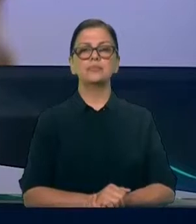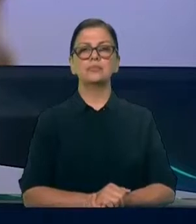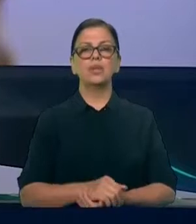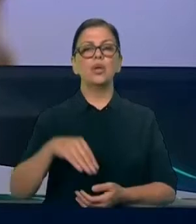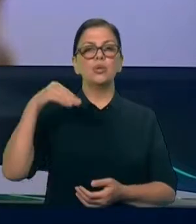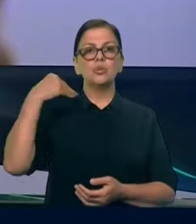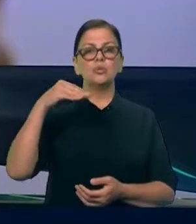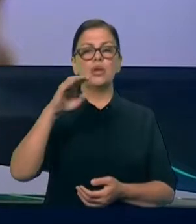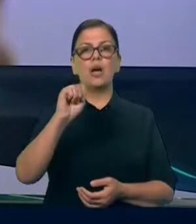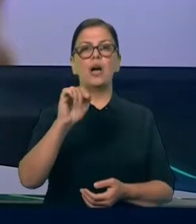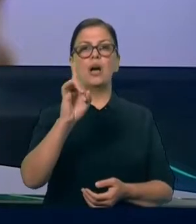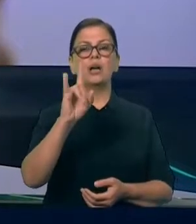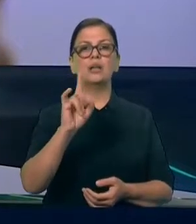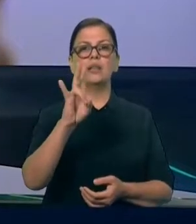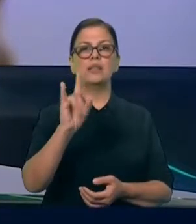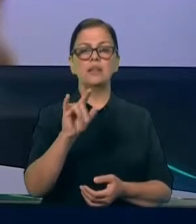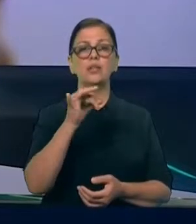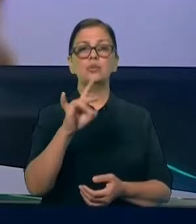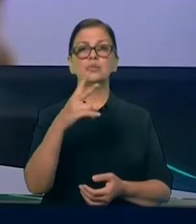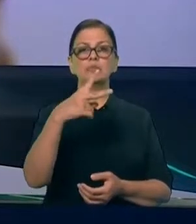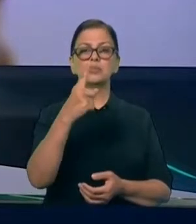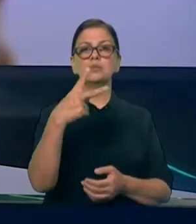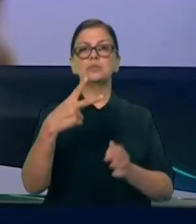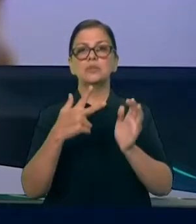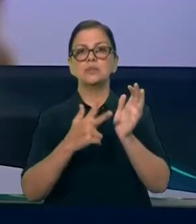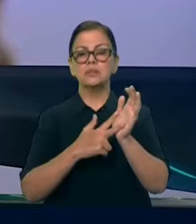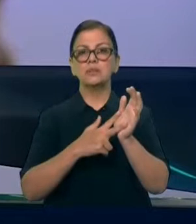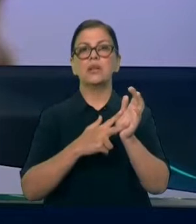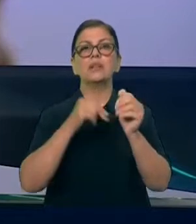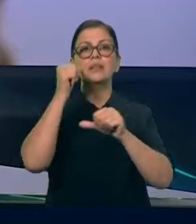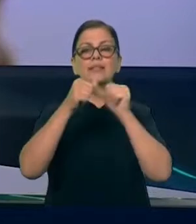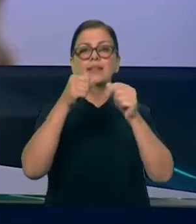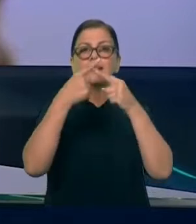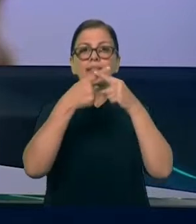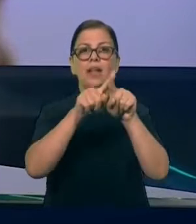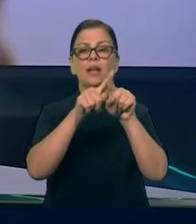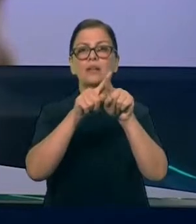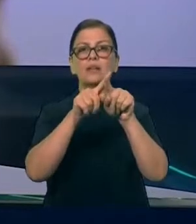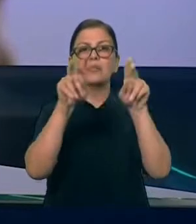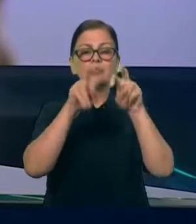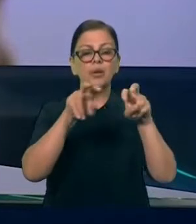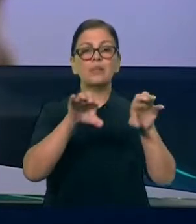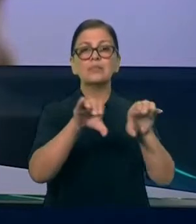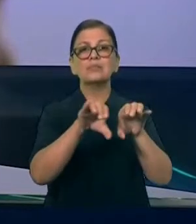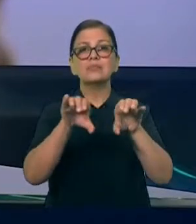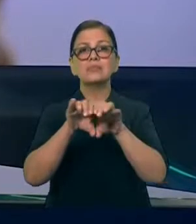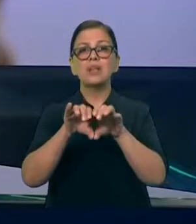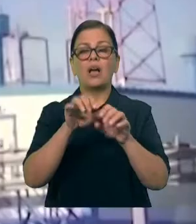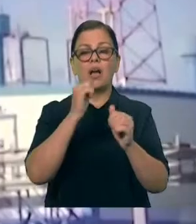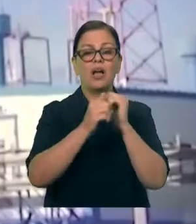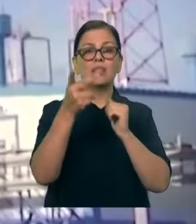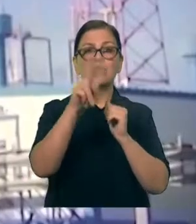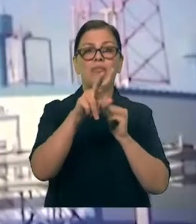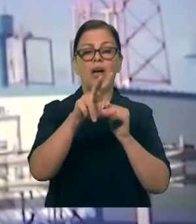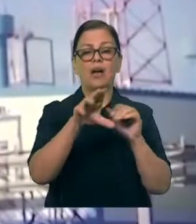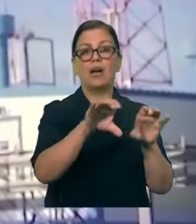Türkiye Axını Kəmərinə ayının 21-28-də illik texniki qulluq göstəriləcək və bu səbəbdən boru kəmərinin hər iki xətti ilə